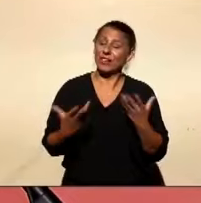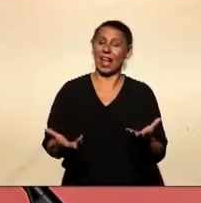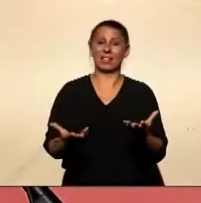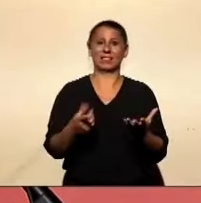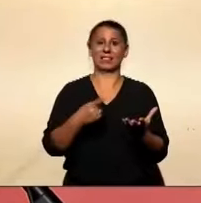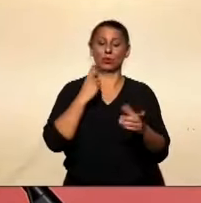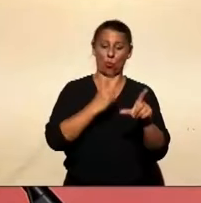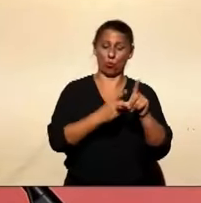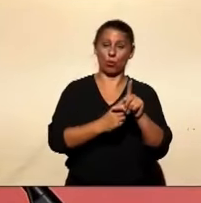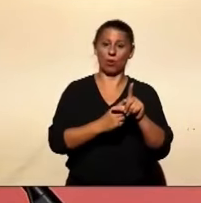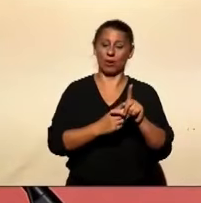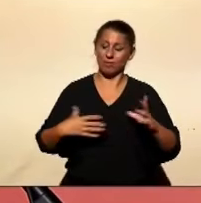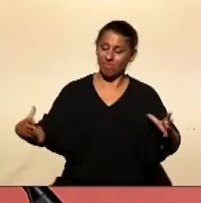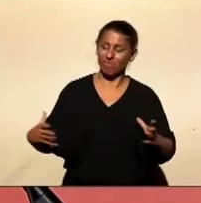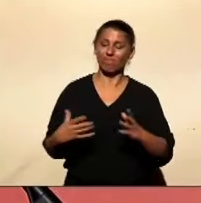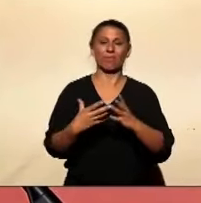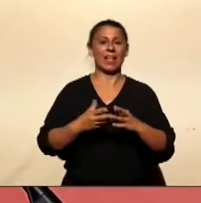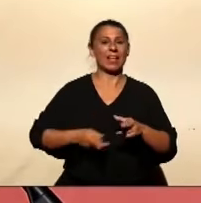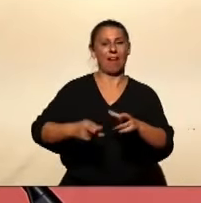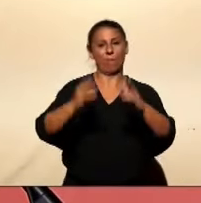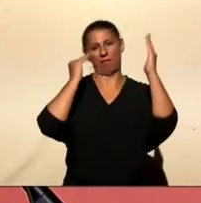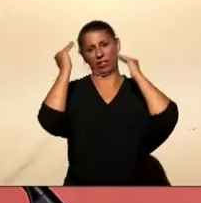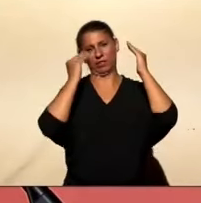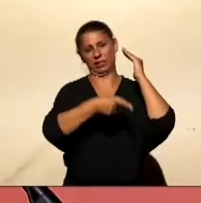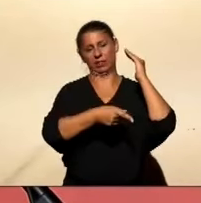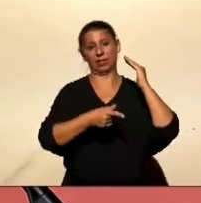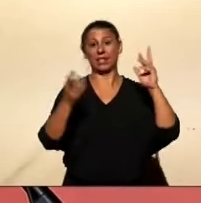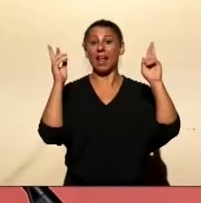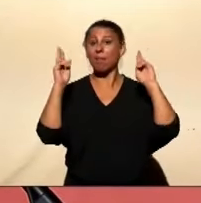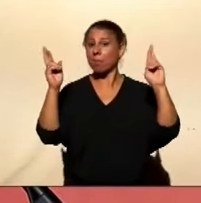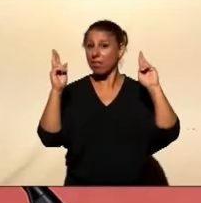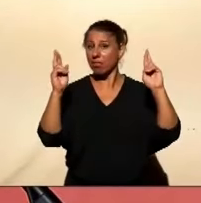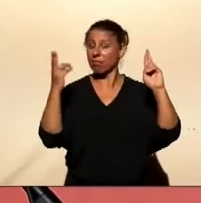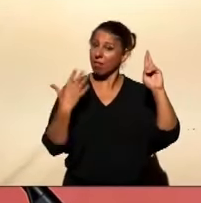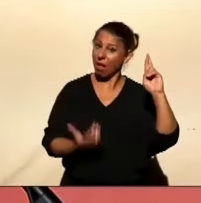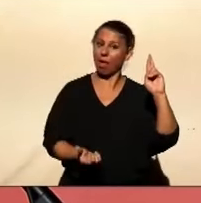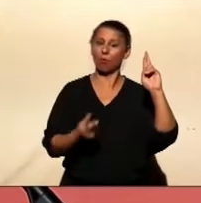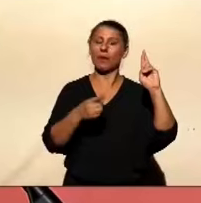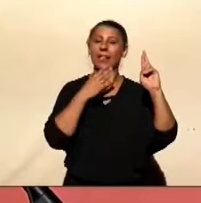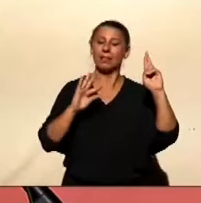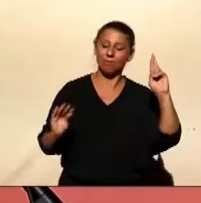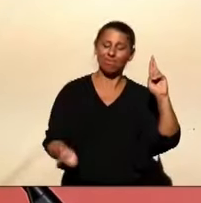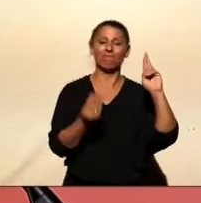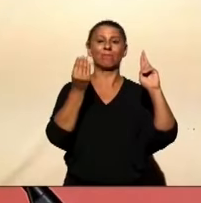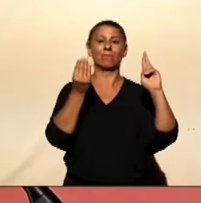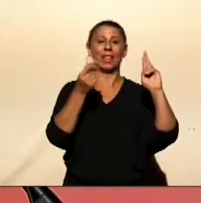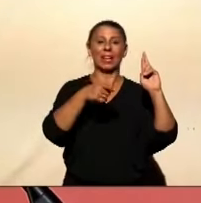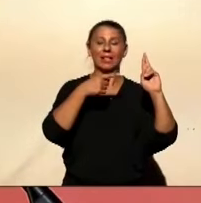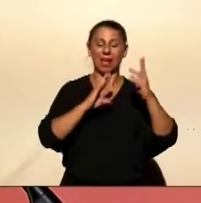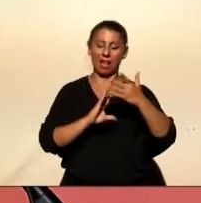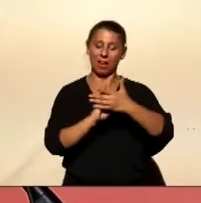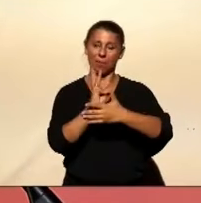ένα ευρύτερο ρεύμα αμφισβήτησης. Είναι ελπιδοφόρο γιατί γεννήθηκε και